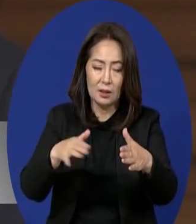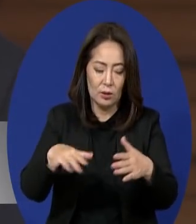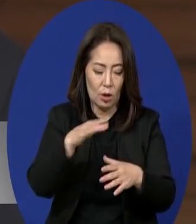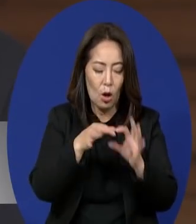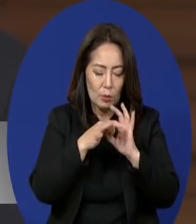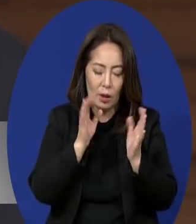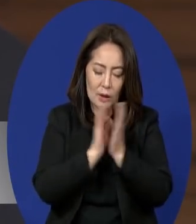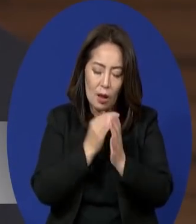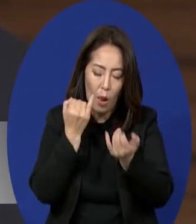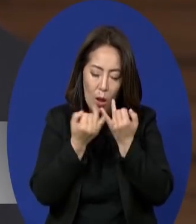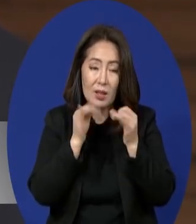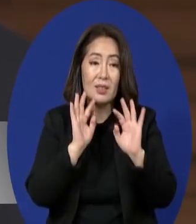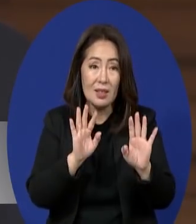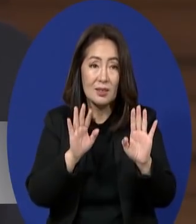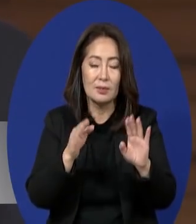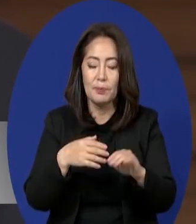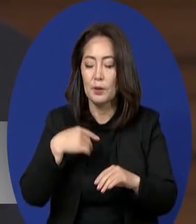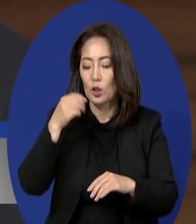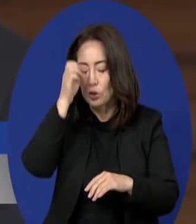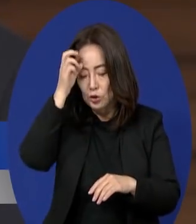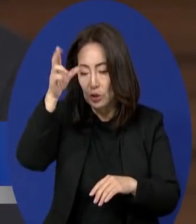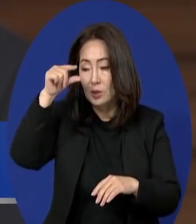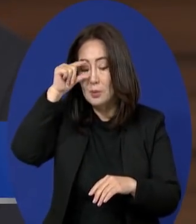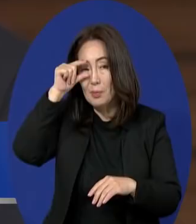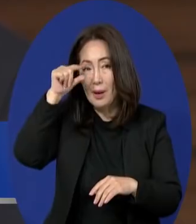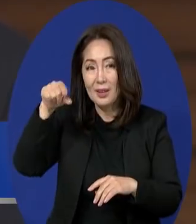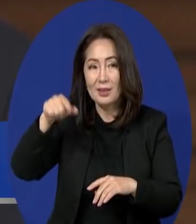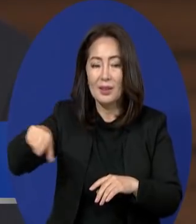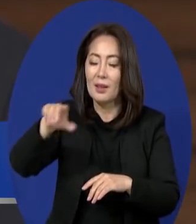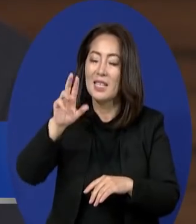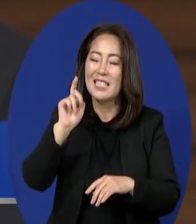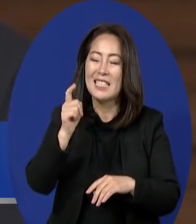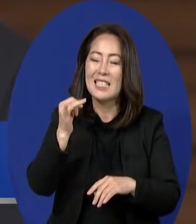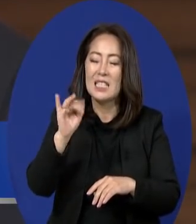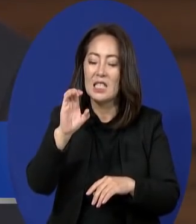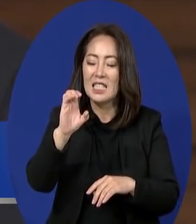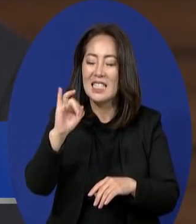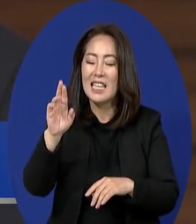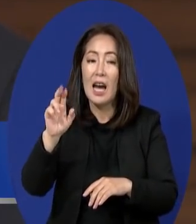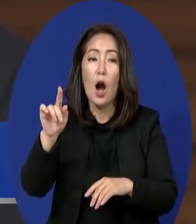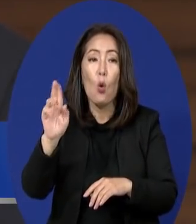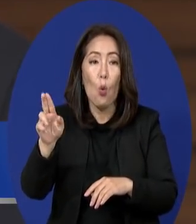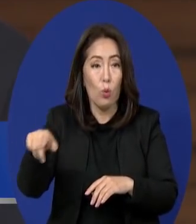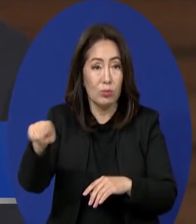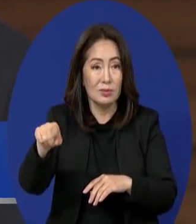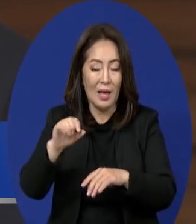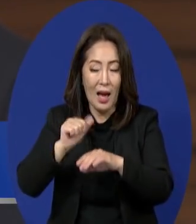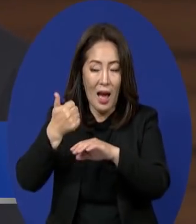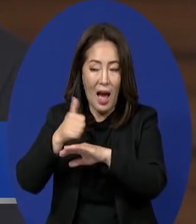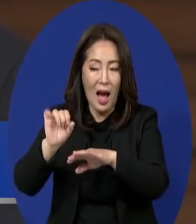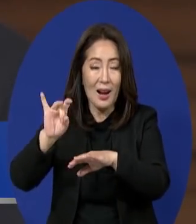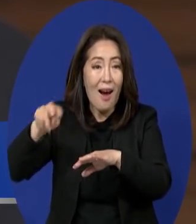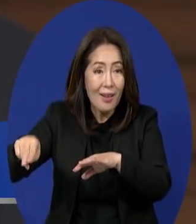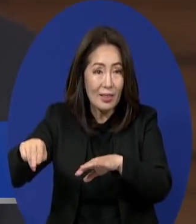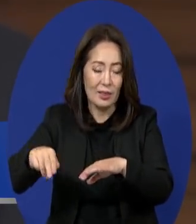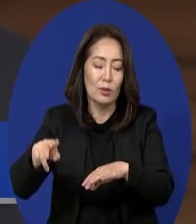илэрхийлсэн. Үүний зэрэгцээ ерөнхийлөгч Байден Синкаку арлын тухай Япон-Америкийн аюулгүй байдлын гэрээний 5 дугаар заалтыг хэрэгжүүлэх зэрэг Японд